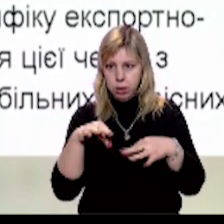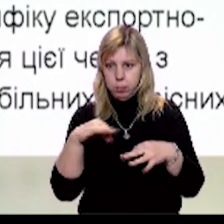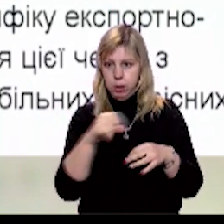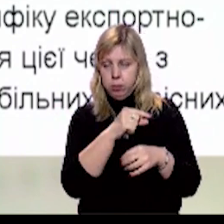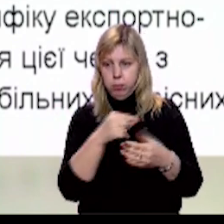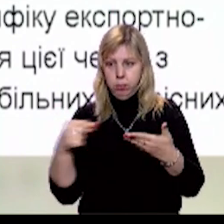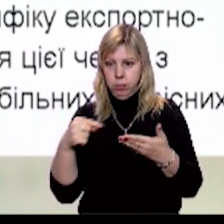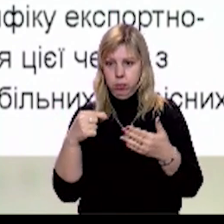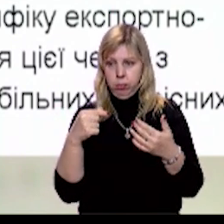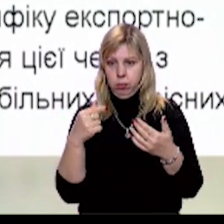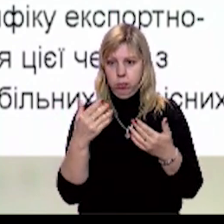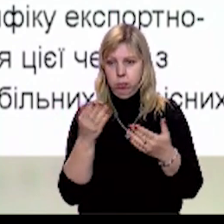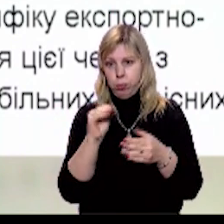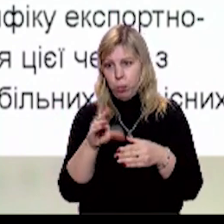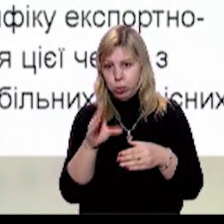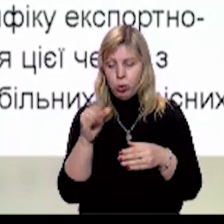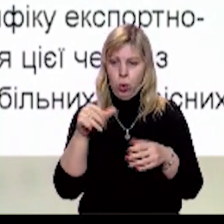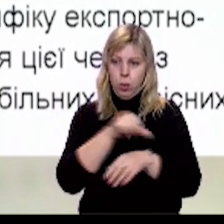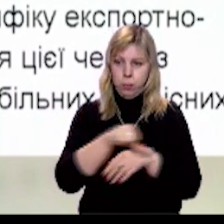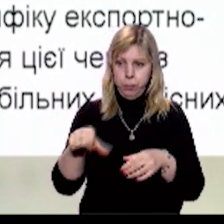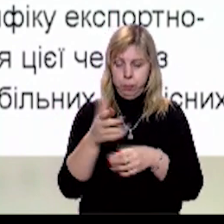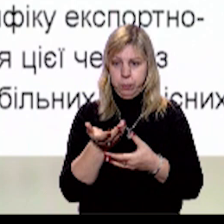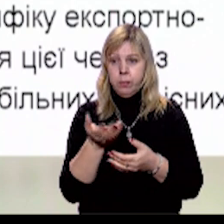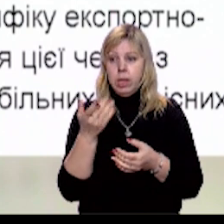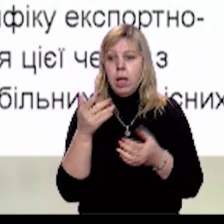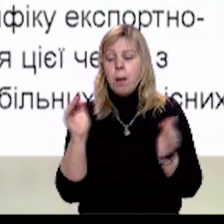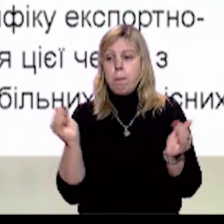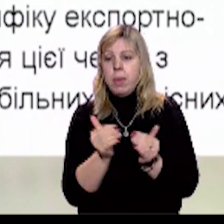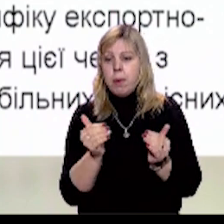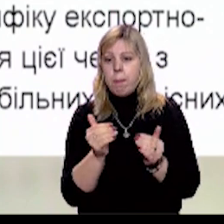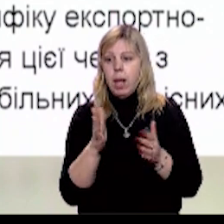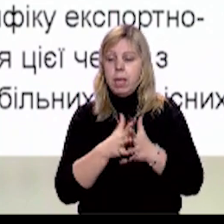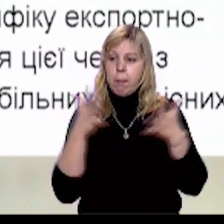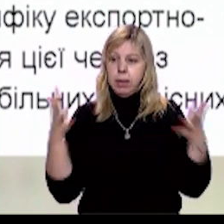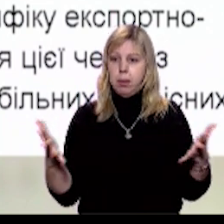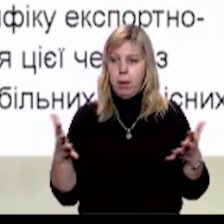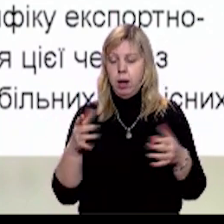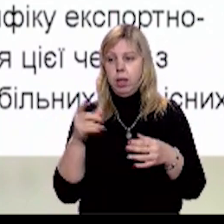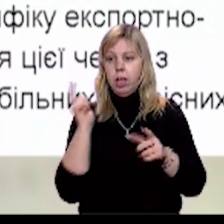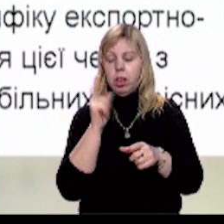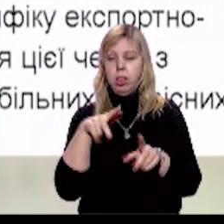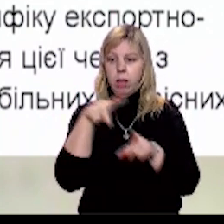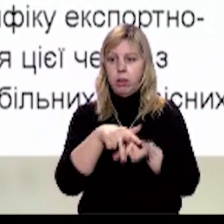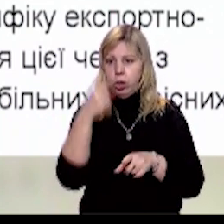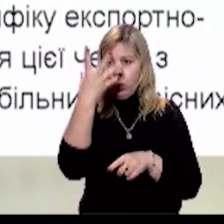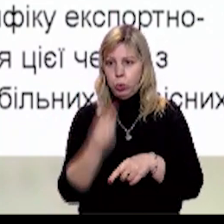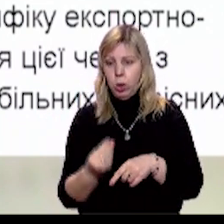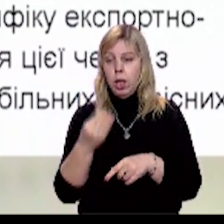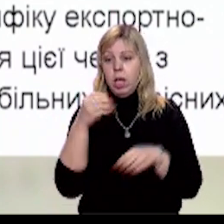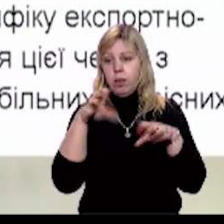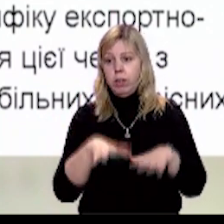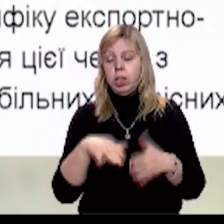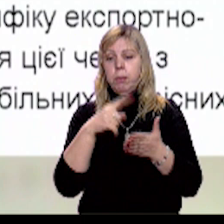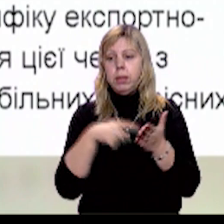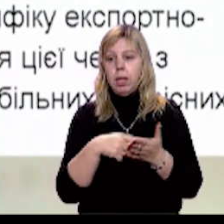контексті фактичної пропускної здатності пунктів пропуску, мінімальних та максимальних пікових навантажень на добу. Ну і вивчити